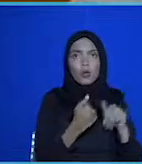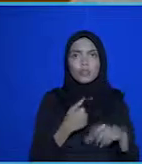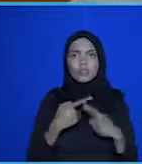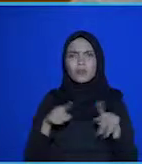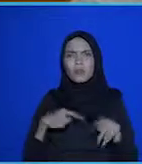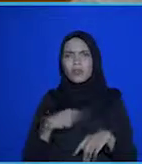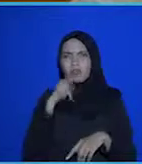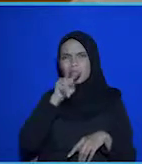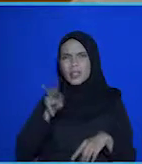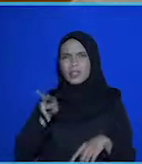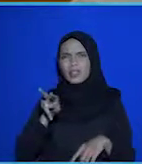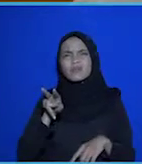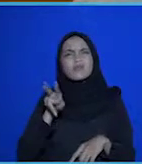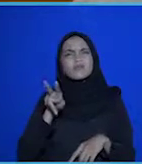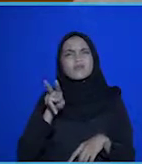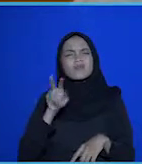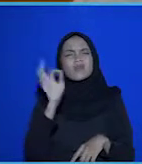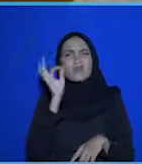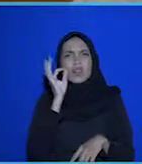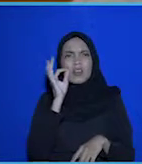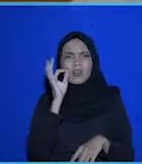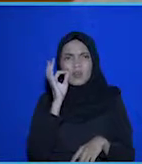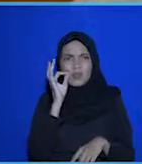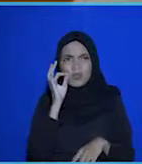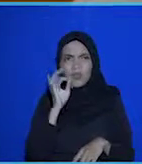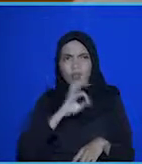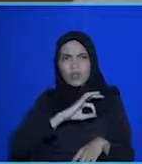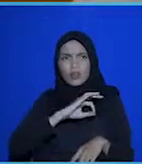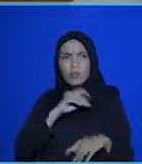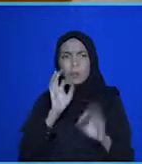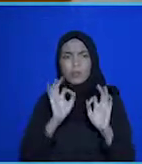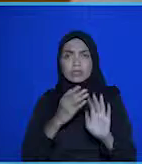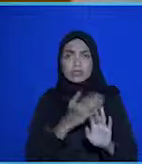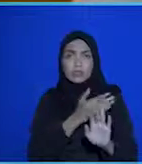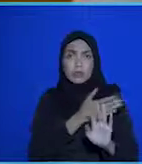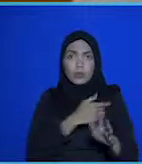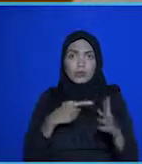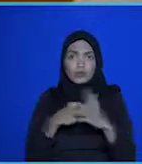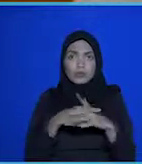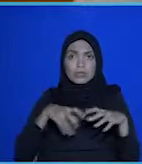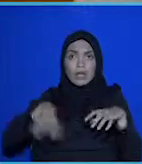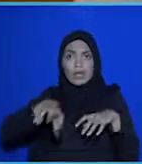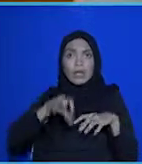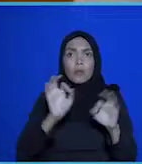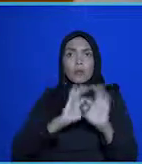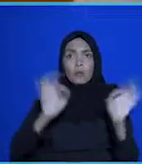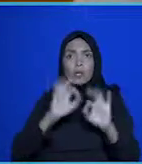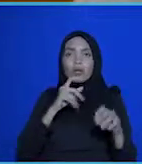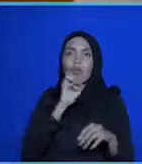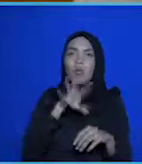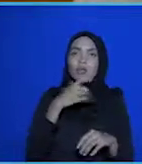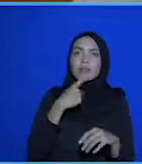saya melihat, mohon maaf, dalam setiap pilkada pun tidak ada yang menyentuh hal itu. Dalam setiap pemilihan